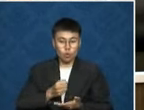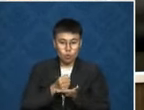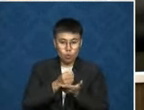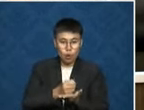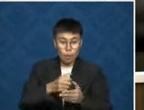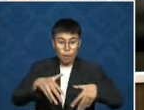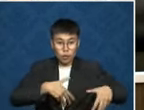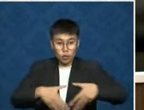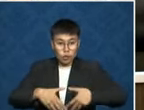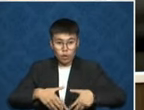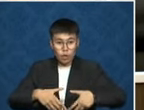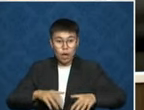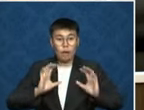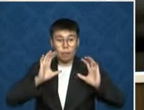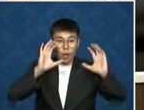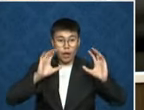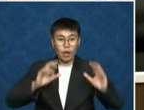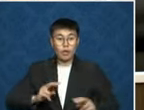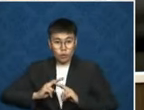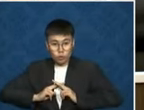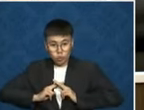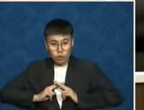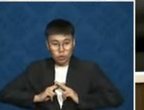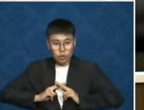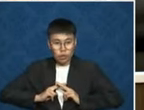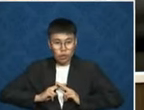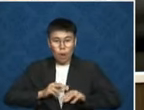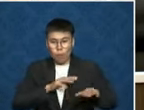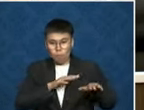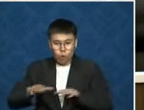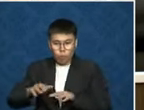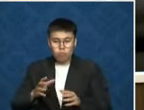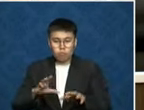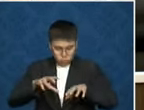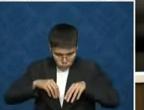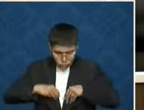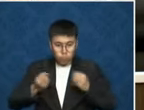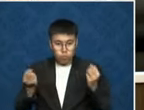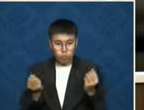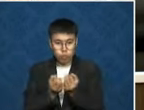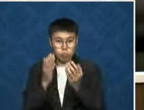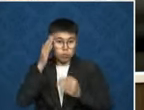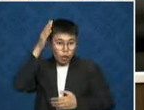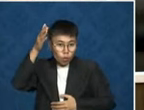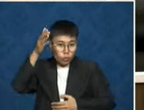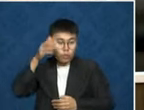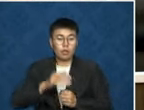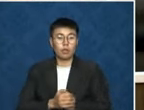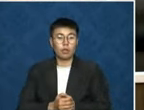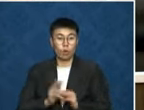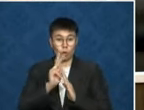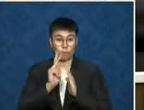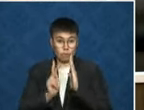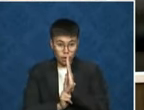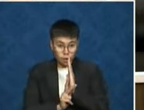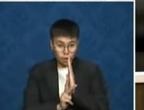มถึงภาครัฐภาคเอกชนเองพร้อมที่จะรับกับผลกระทบต่างๆที่จะเกิดขึ้นในส่วนของกฎหมายในส่วนของ